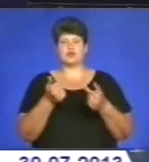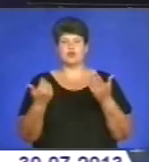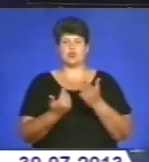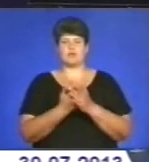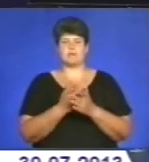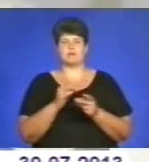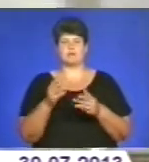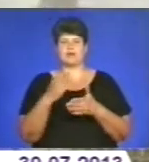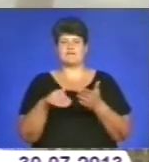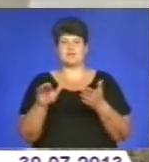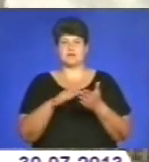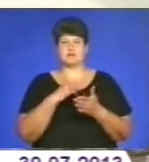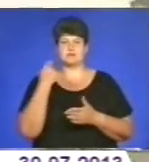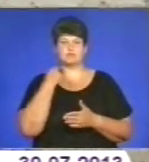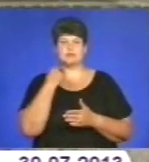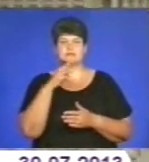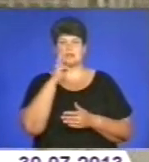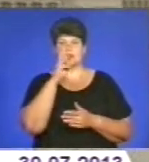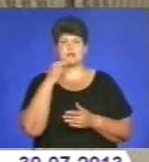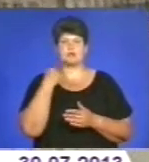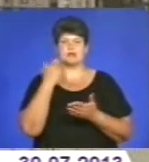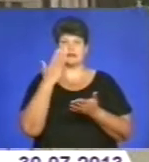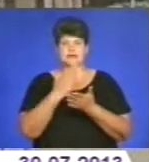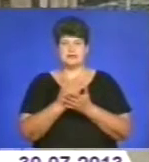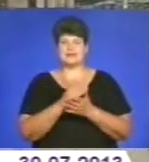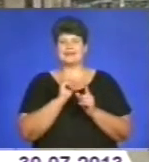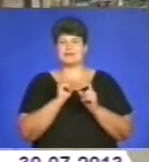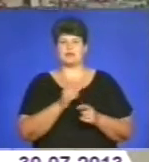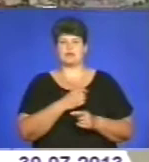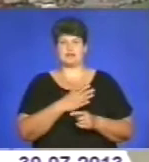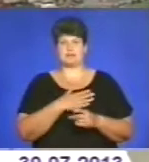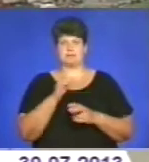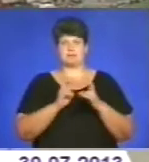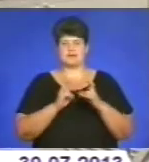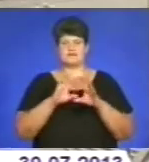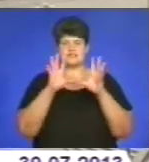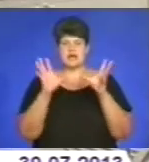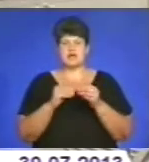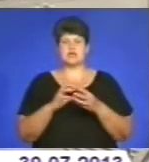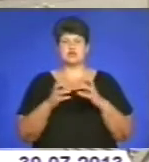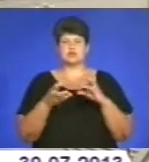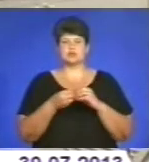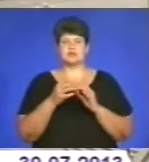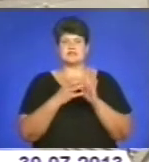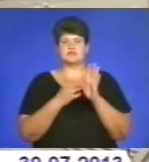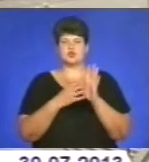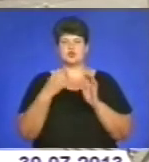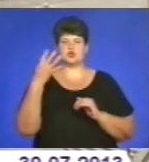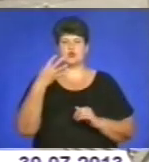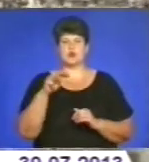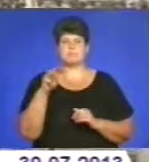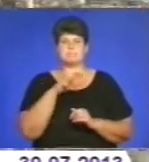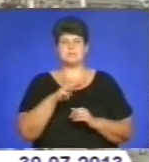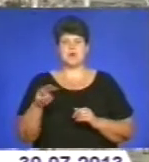боргів. Зарплатні борги існують і не тільки у приватних підприємств. Загальна сума несприємних – близько 940 мільйонів